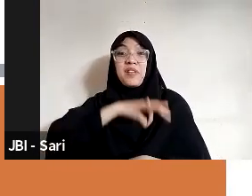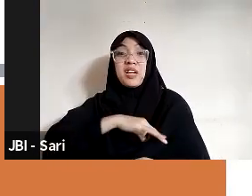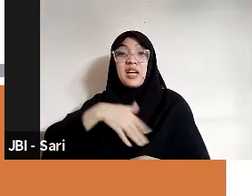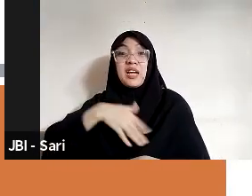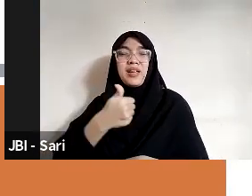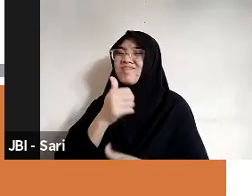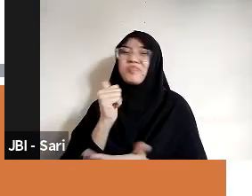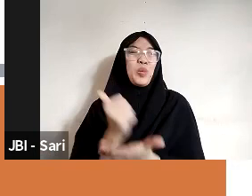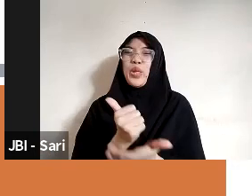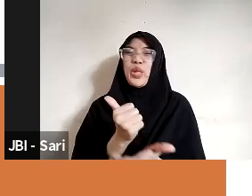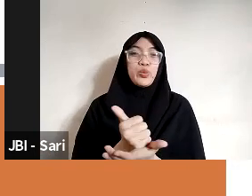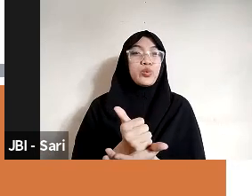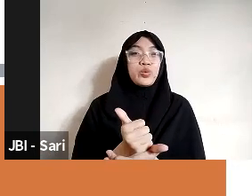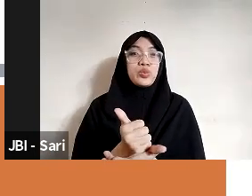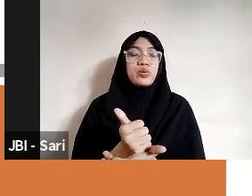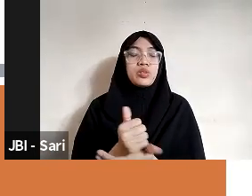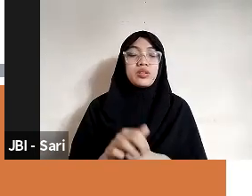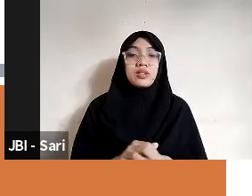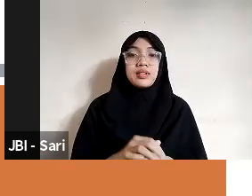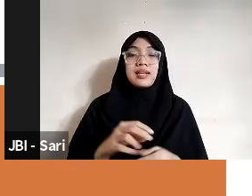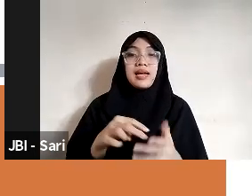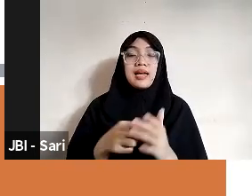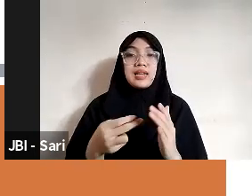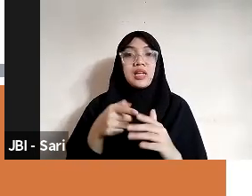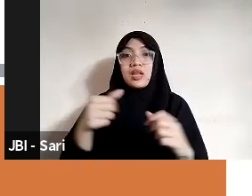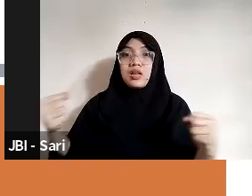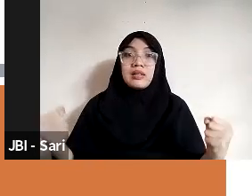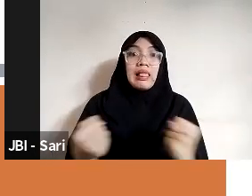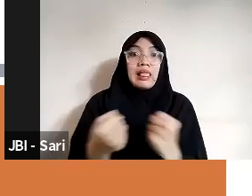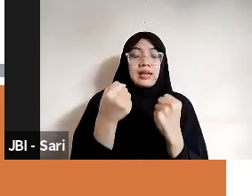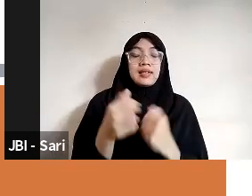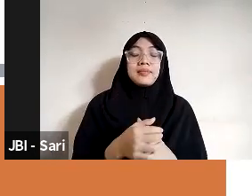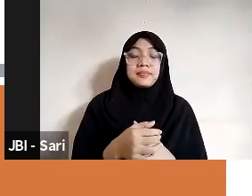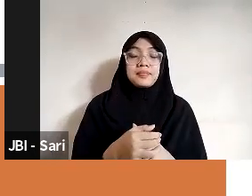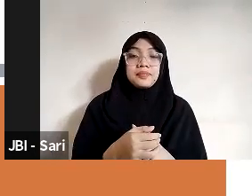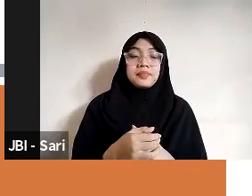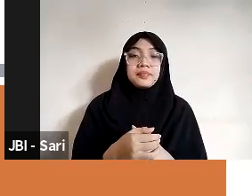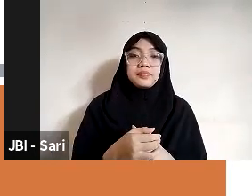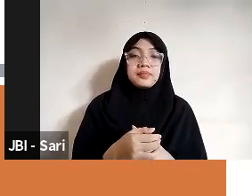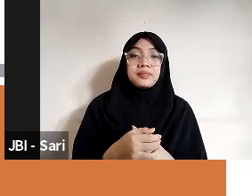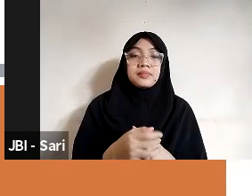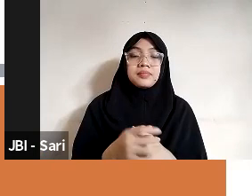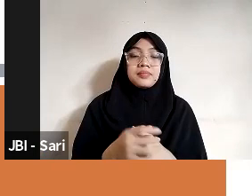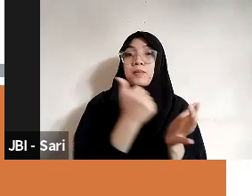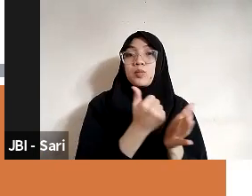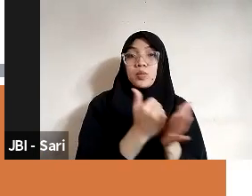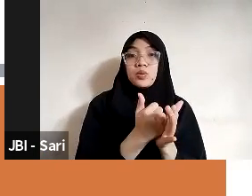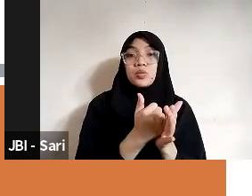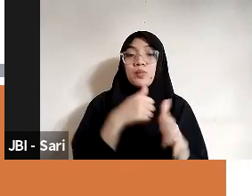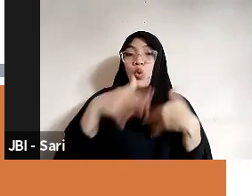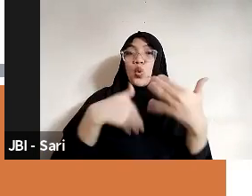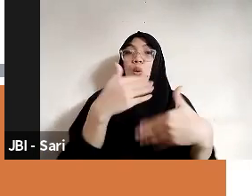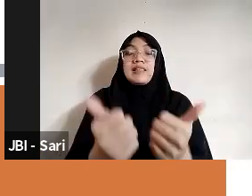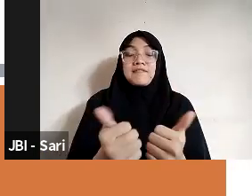ya. Jadi itu adalah satu tantangan, tapi juga belum tentu sehat dan produktif ini